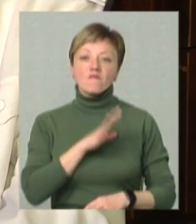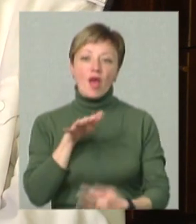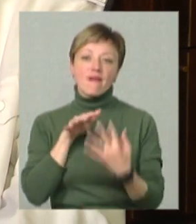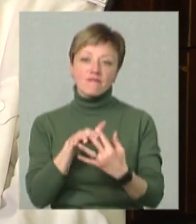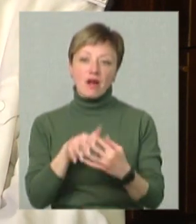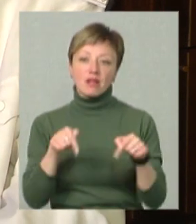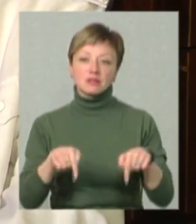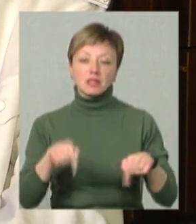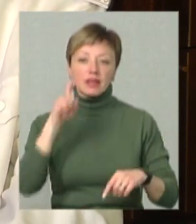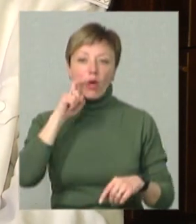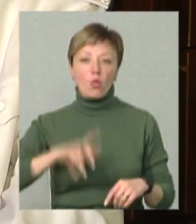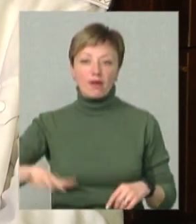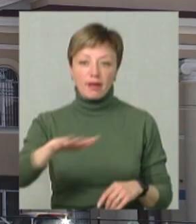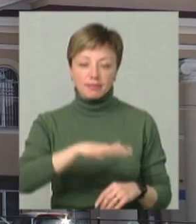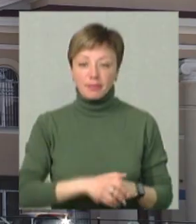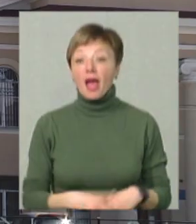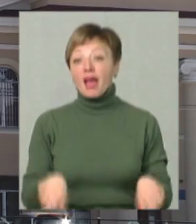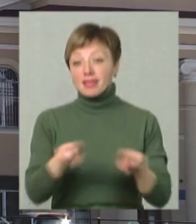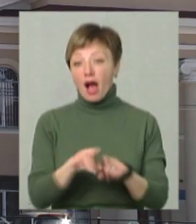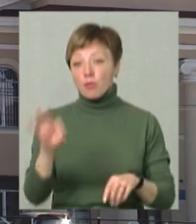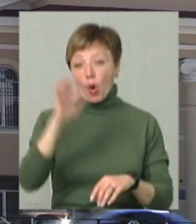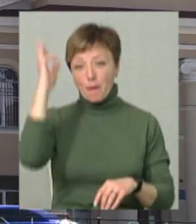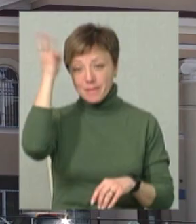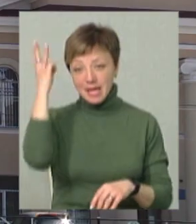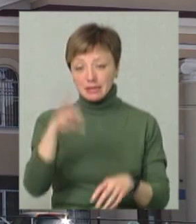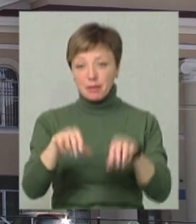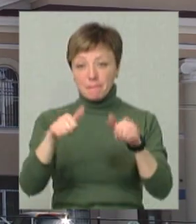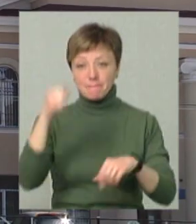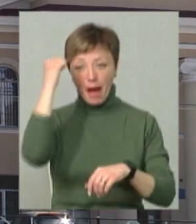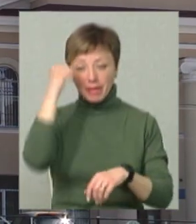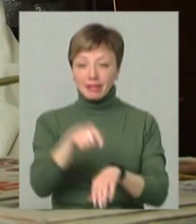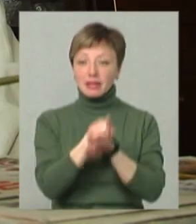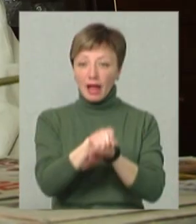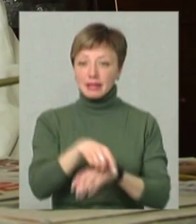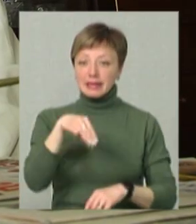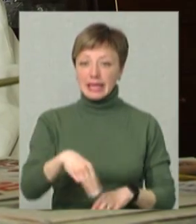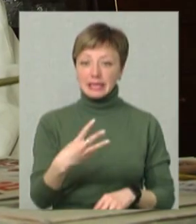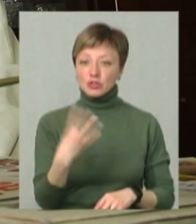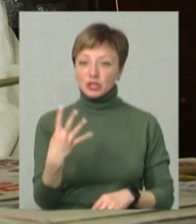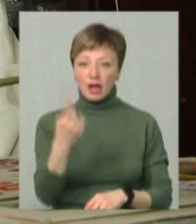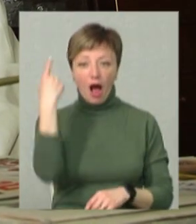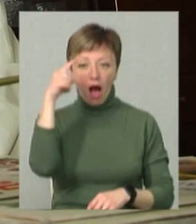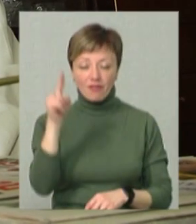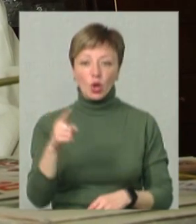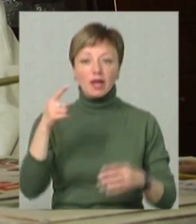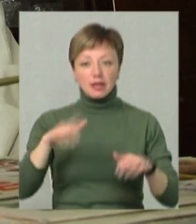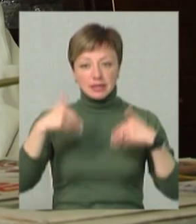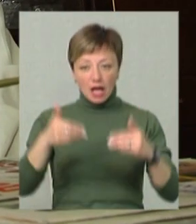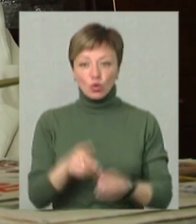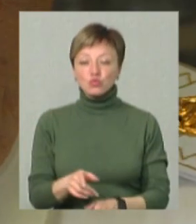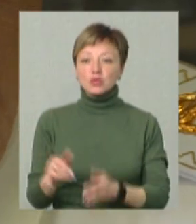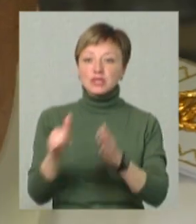Воевал он здесь, на Украине. Так про хмельницький пам'ятник танк Т-34 говорить його автор та ініціатор